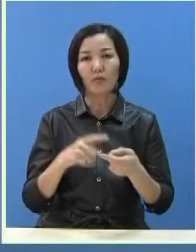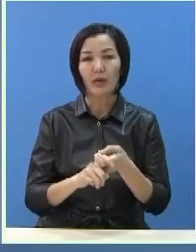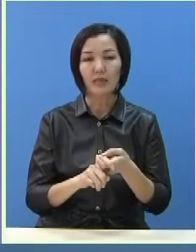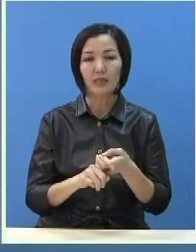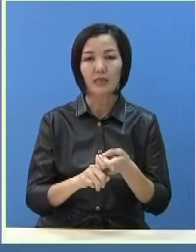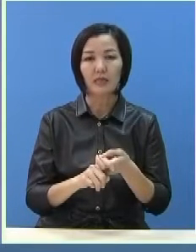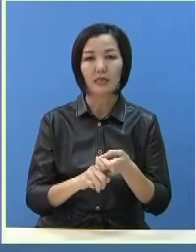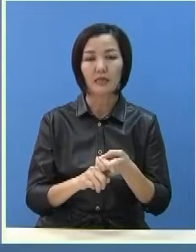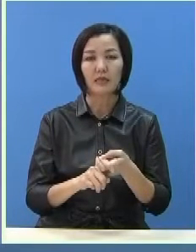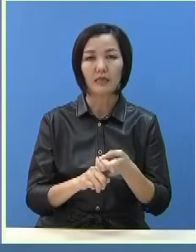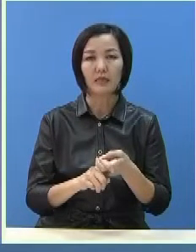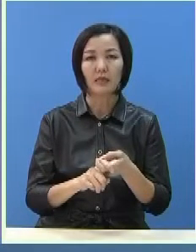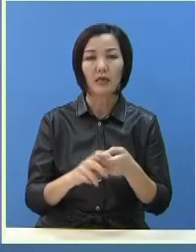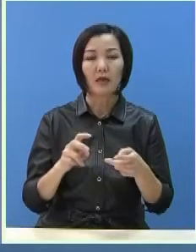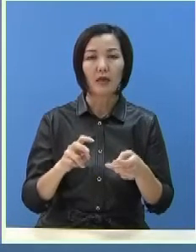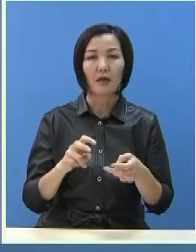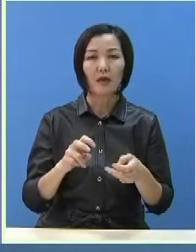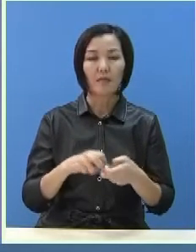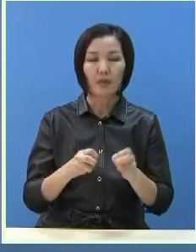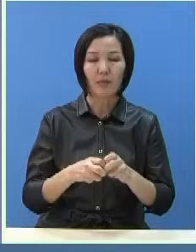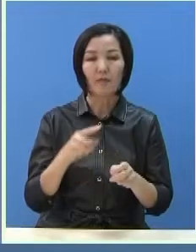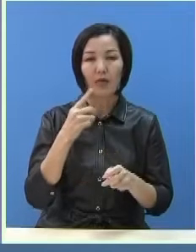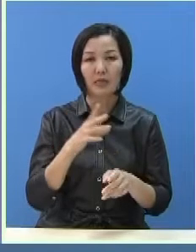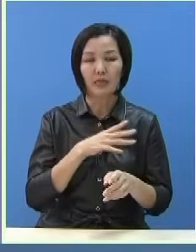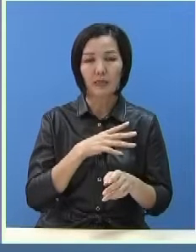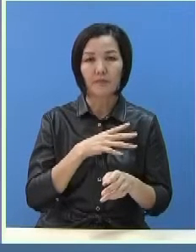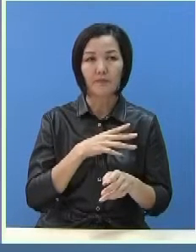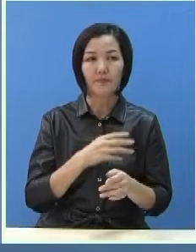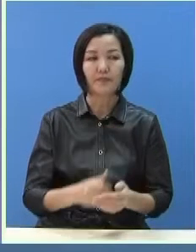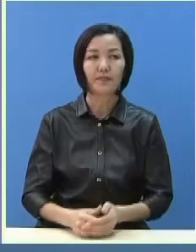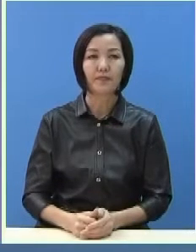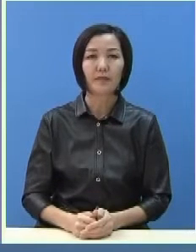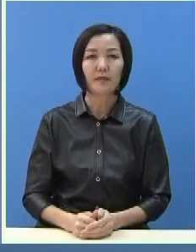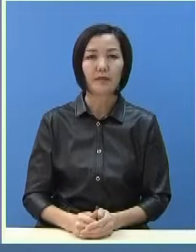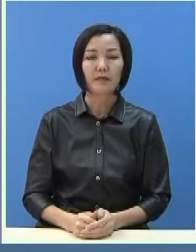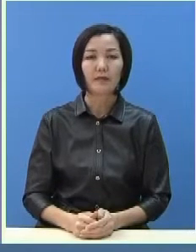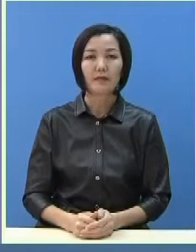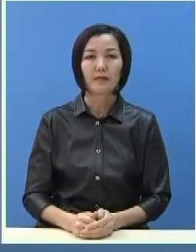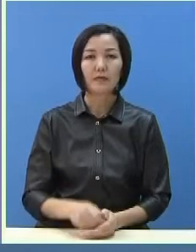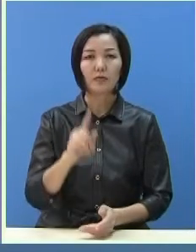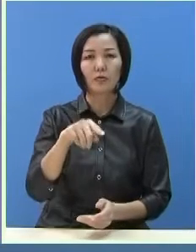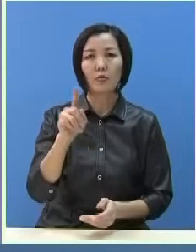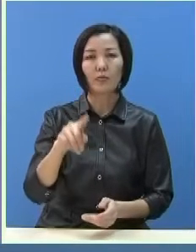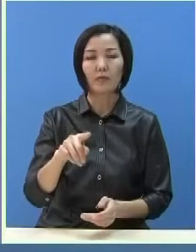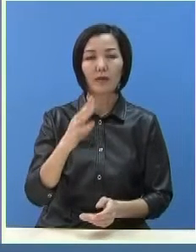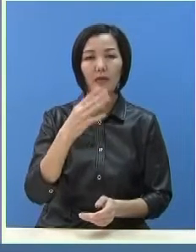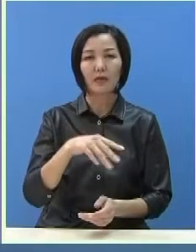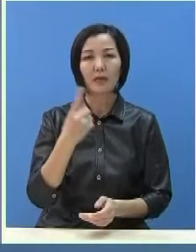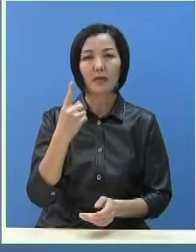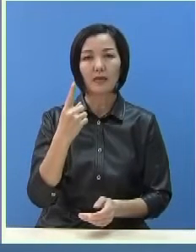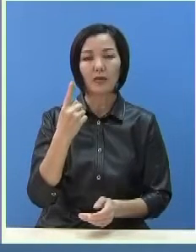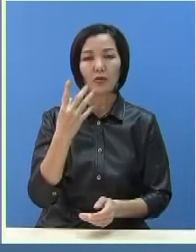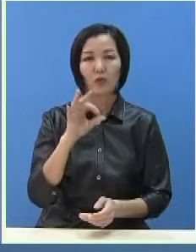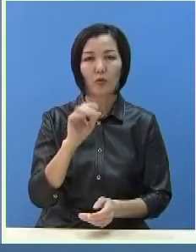деген мәселе де айтылды. Бұл да айтылады алдағы уақытта. Қымбатты көрермен, тікелей эфир телефондарын естеріңізге салайын.